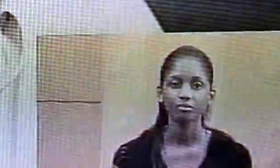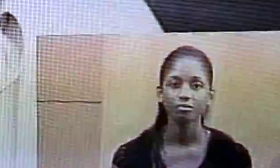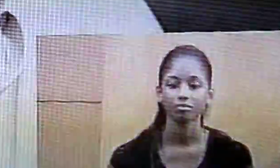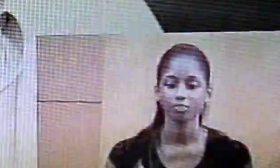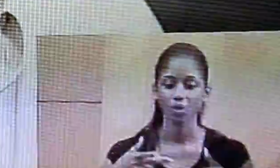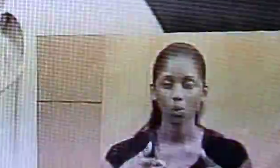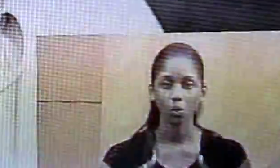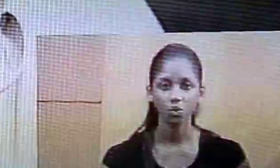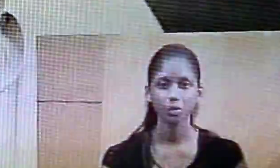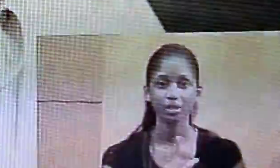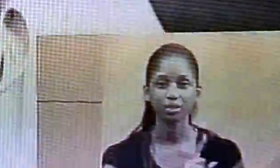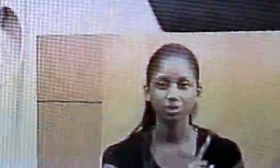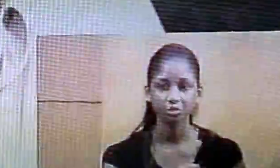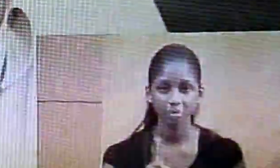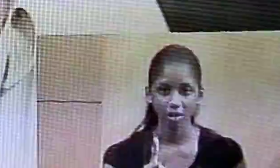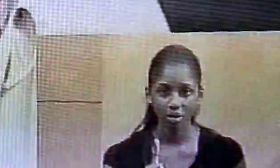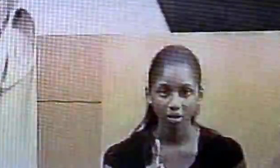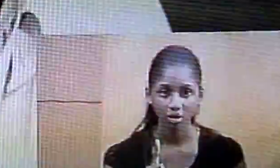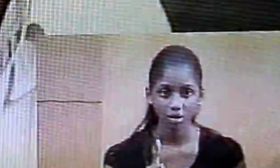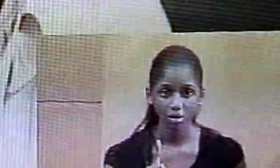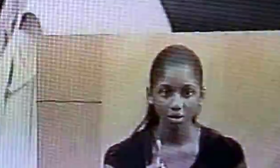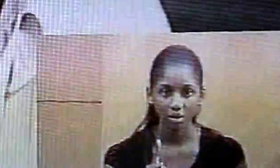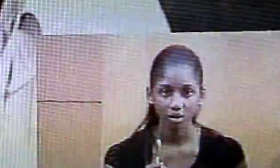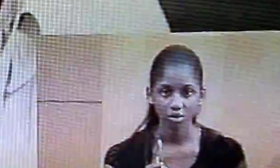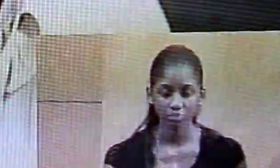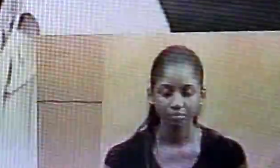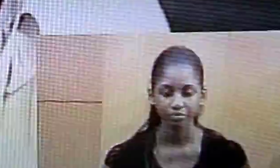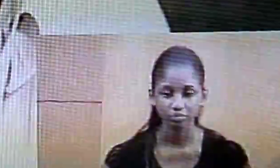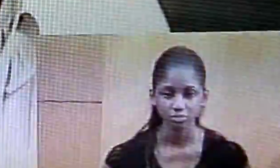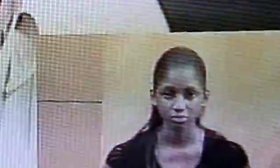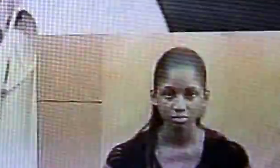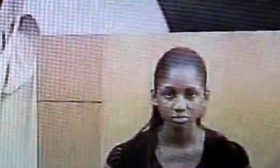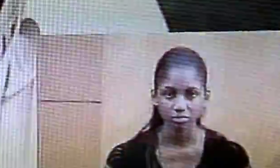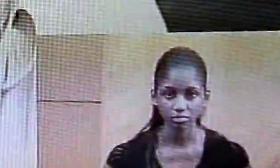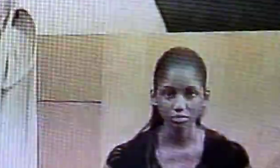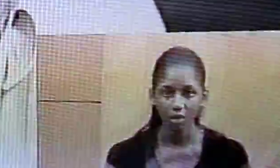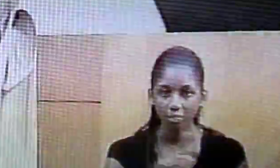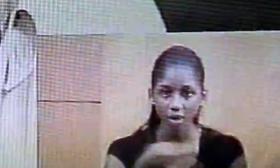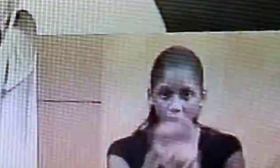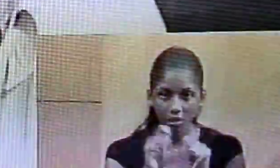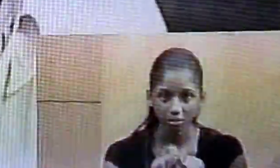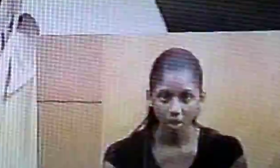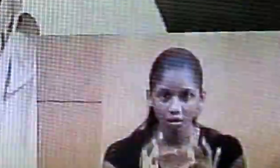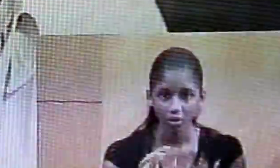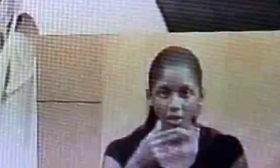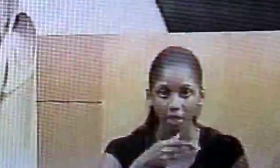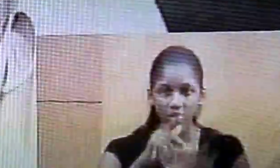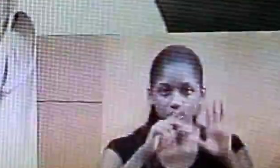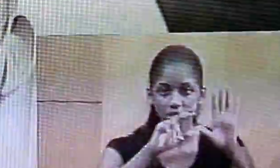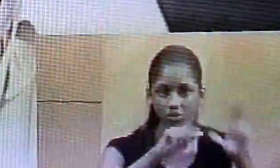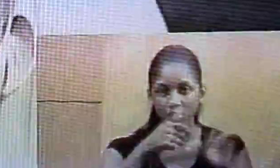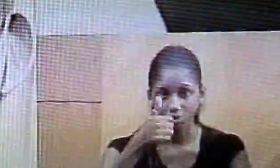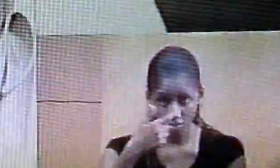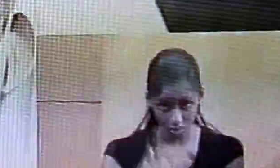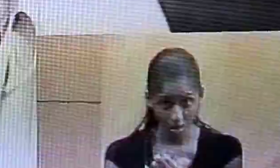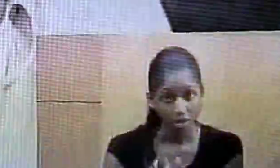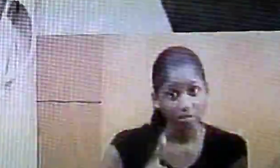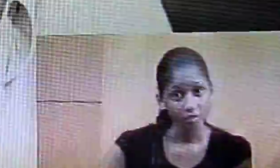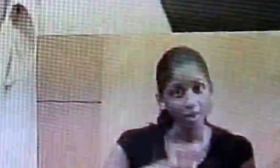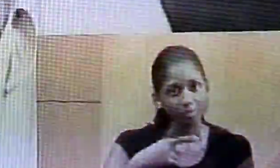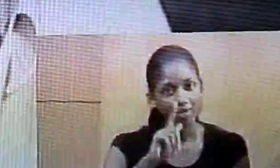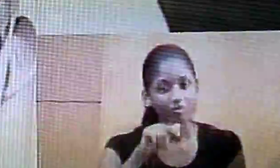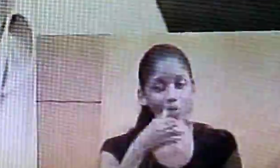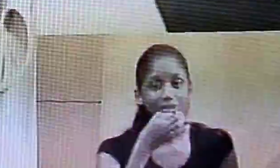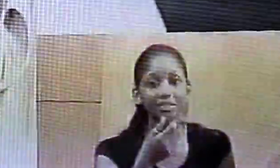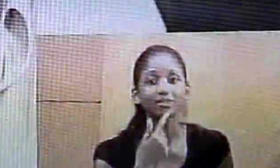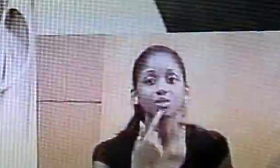n'autorise pas à ne pas appliquer la M71. Ça c'est vrai. Mais ce qu'il faut dire, c'est que